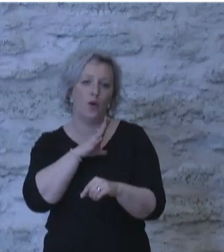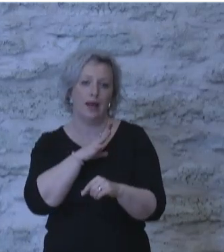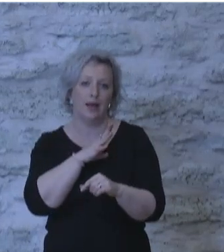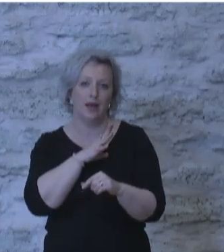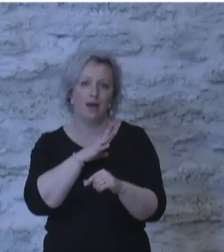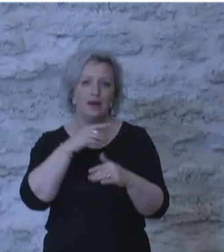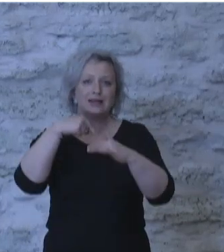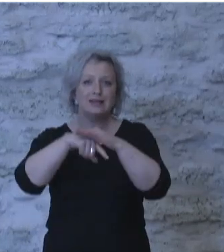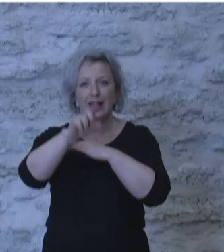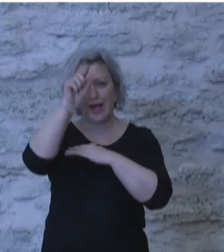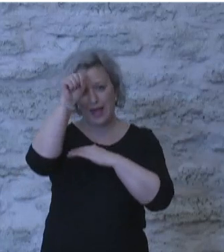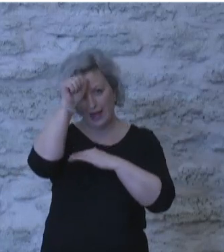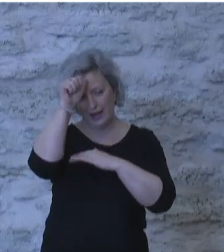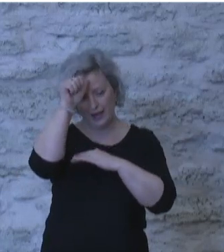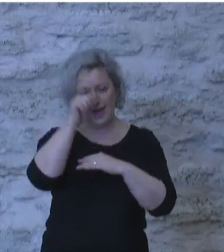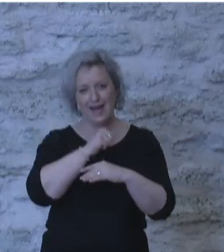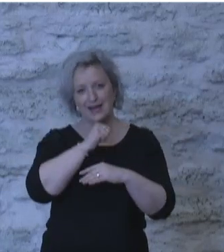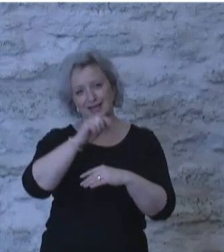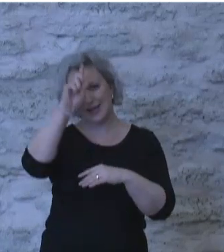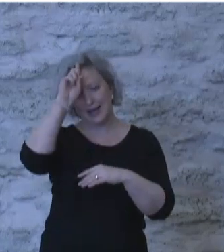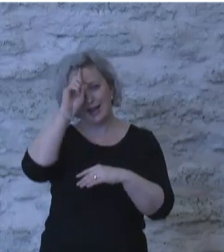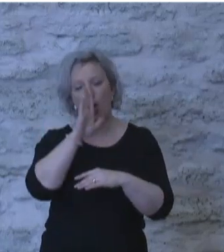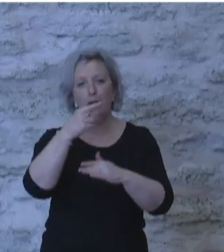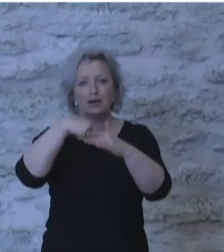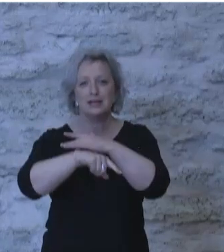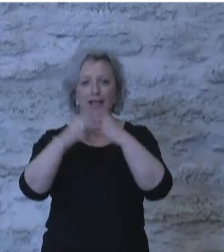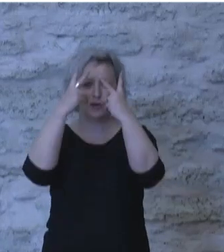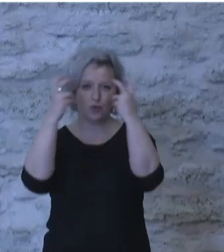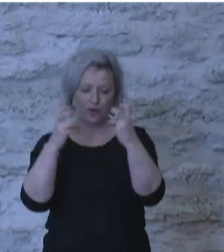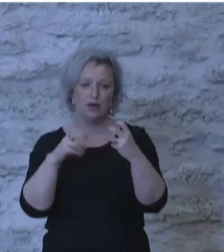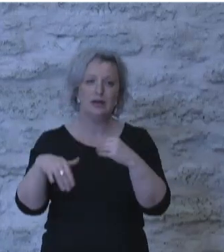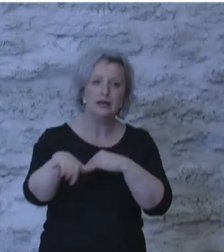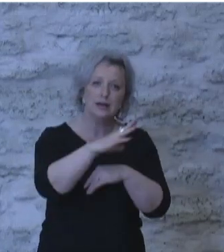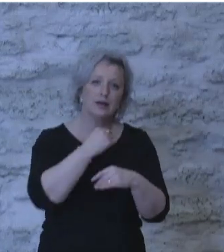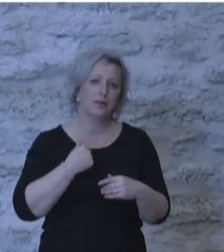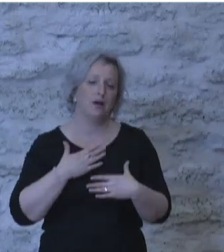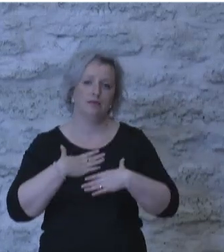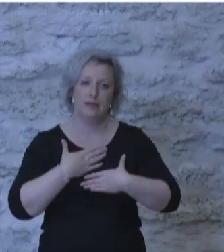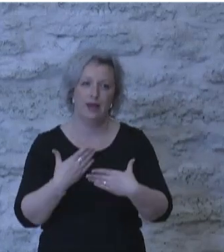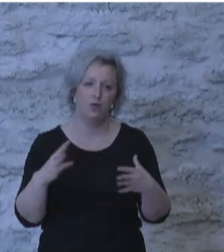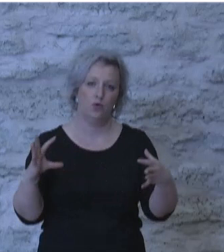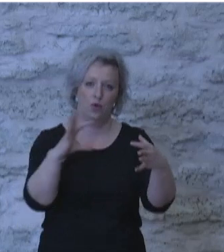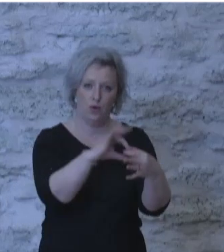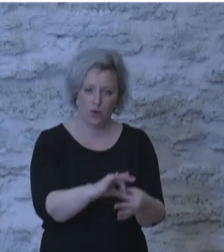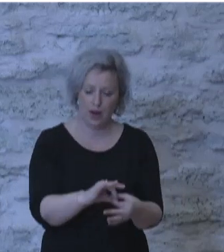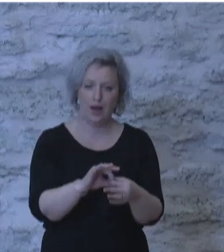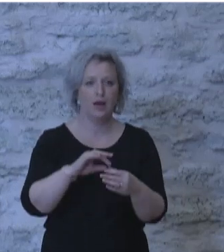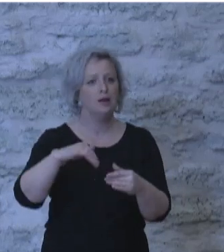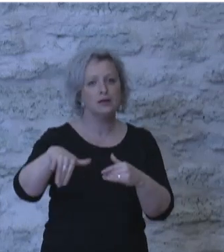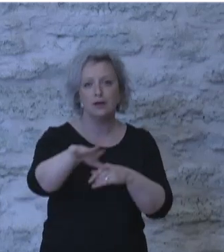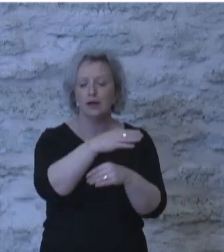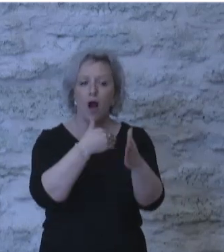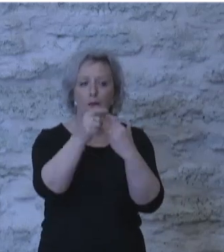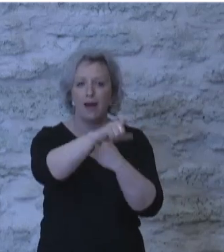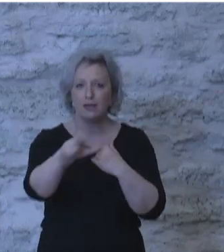Ja soovin kõigile Eestlinil töötavatele politse piirivalve ameti, päästeameti, häirekeskus ametnikele